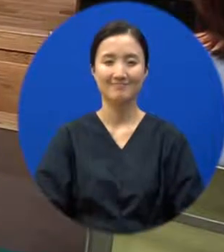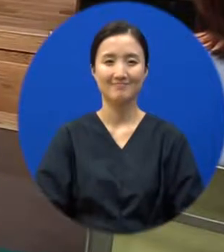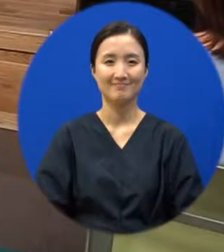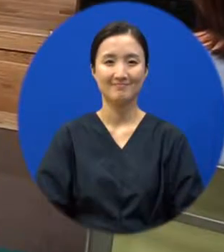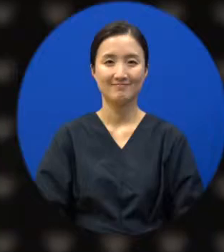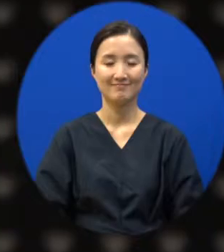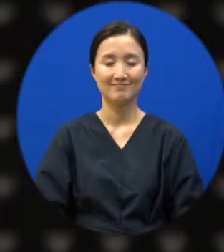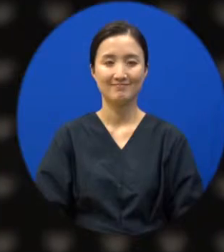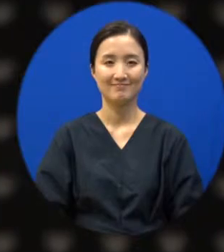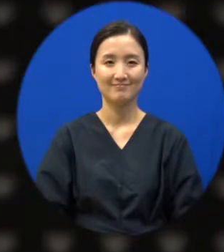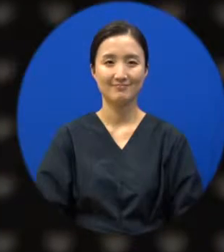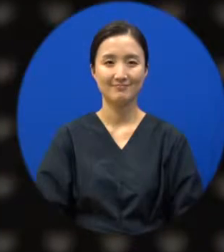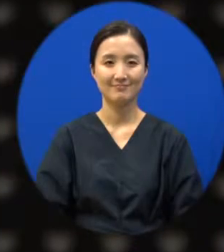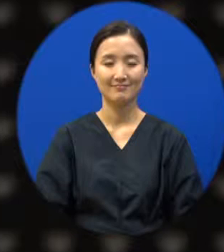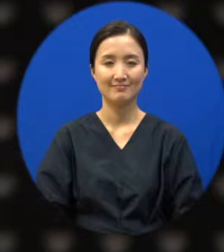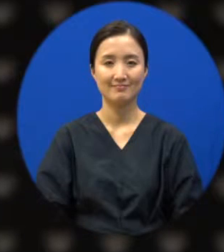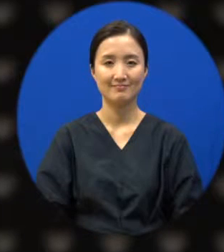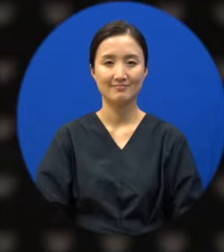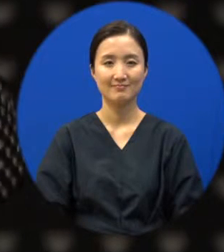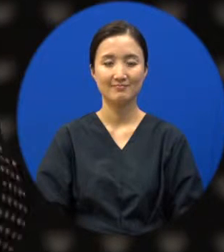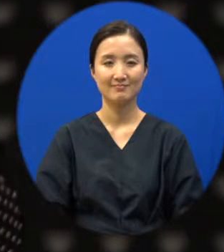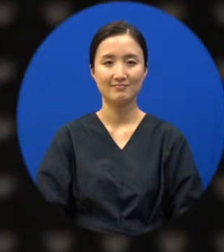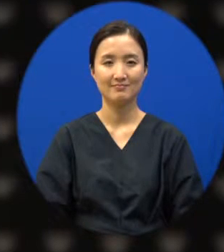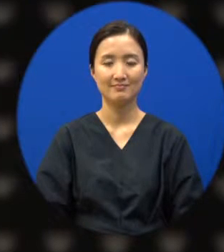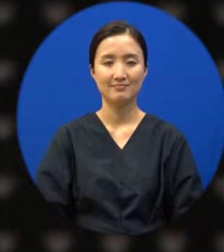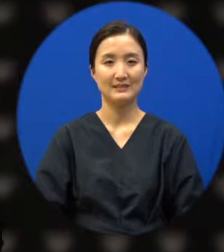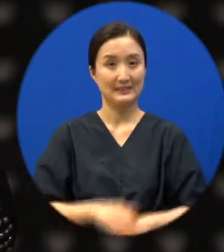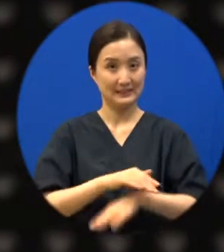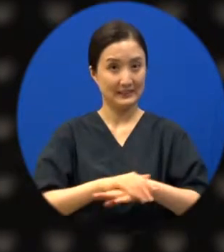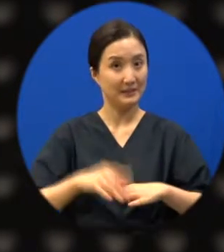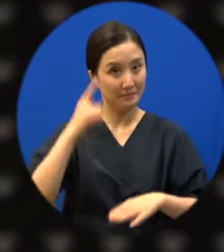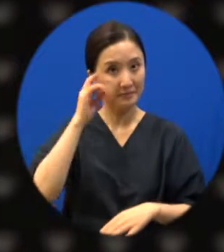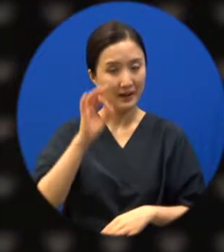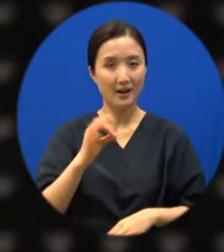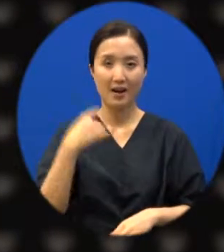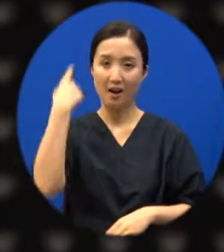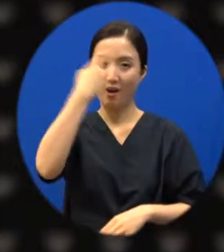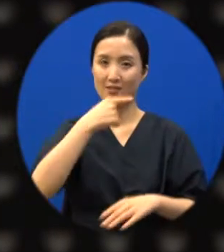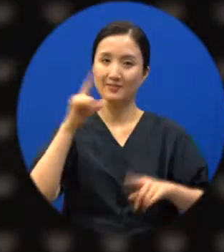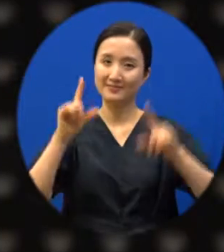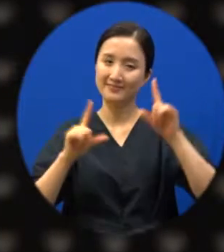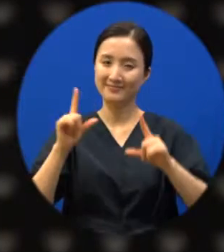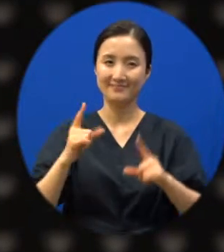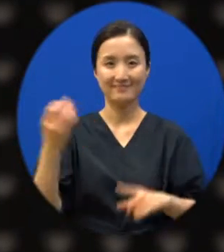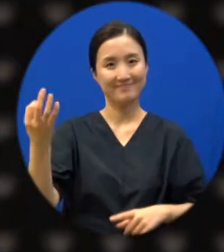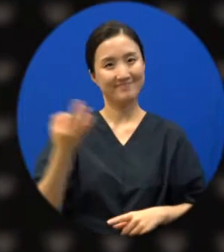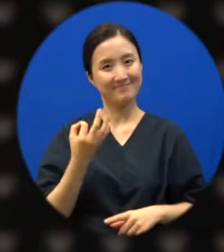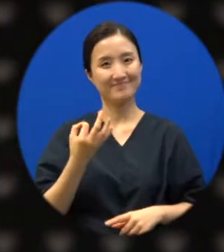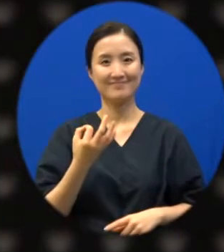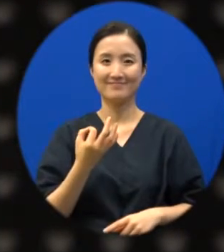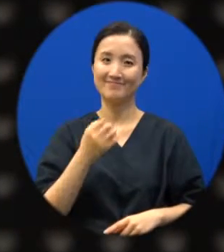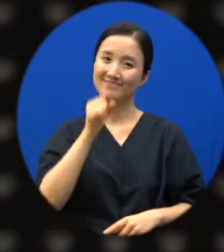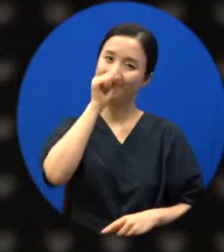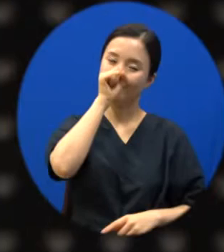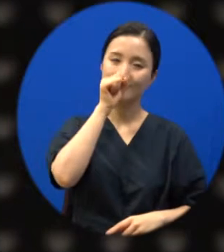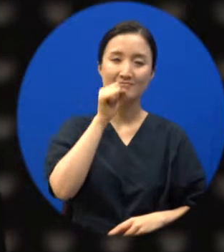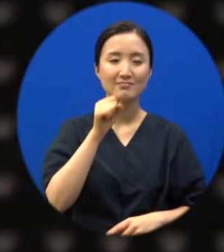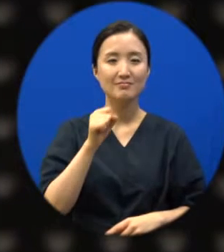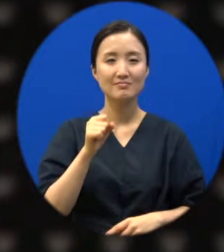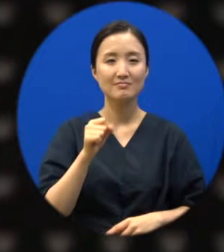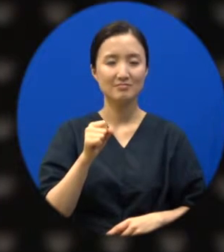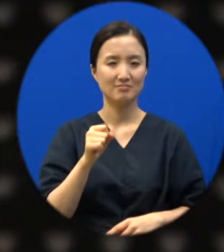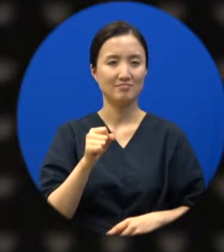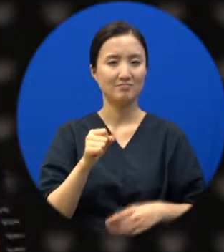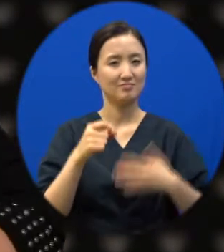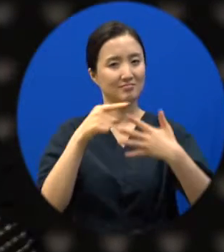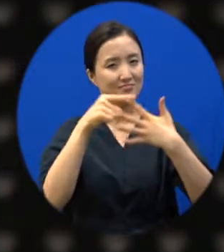어떤 모습일까요? 하나하나 조건에 따져보도록 할게요. 첫 번째 조건. 그